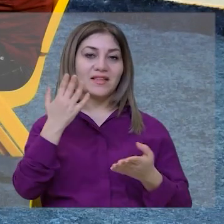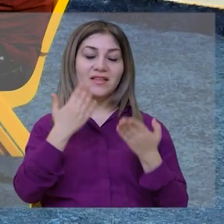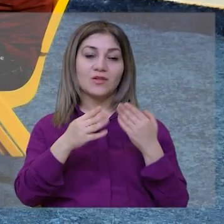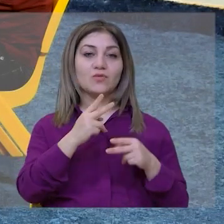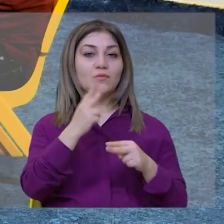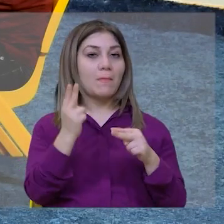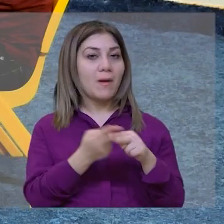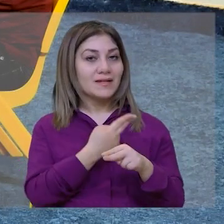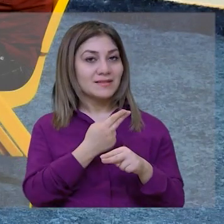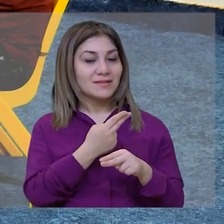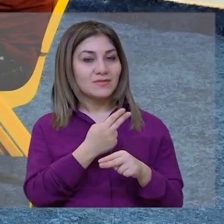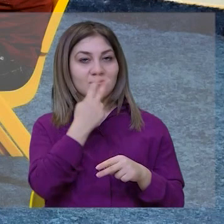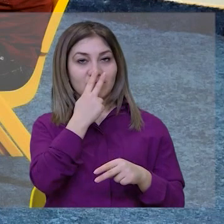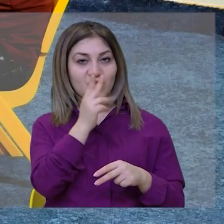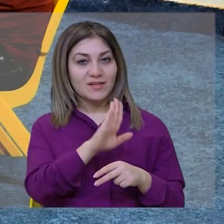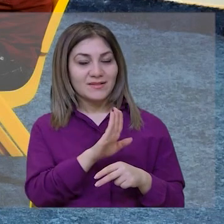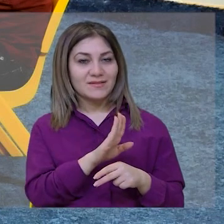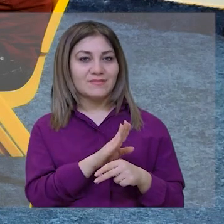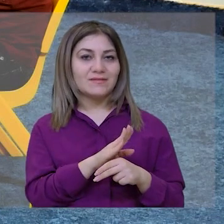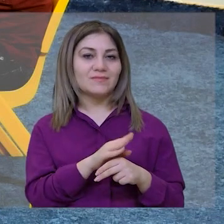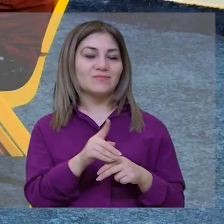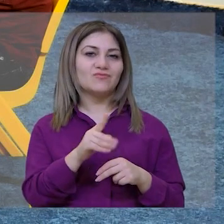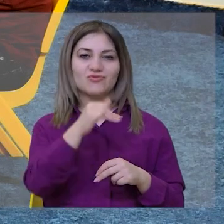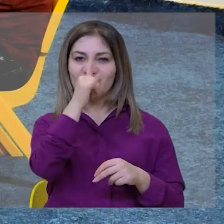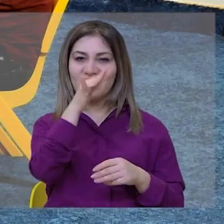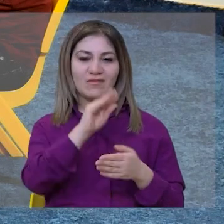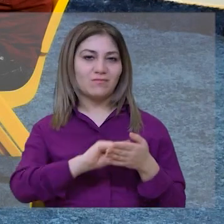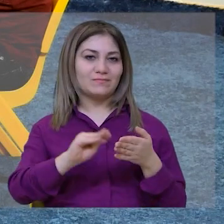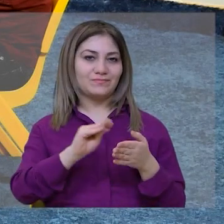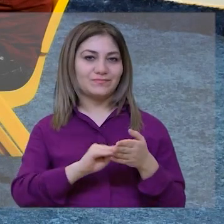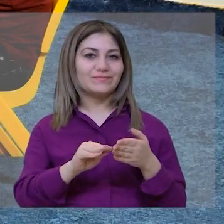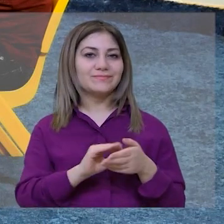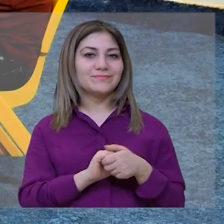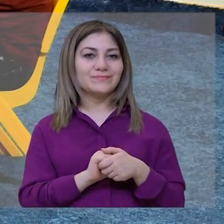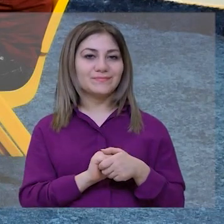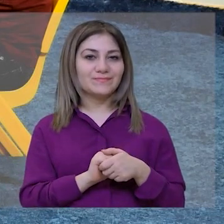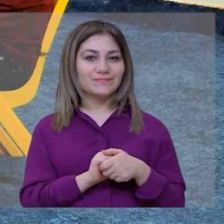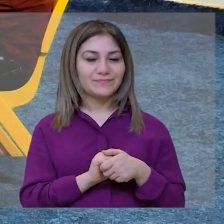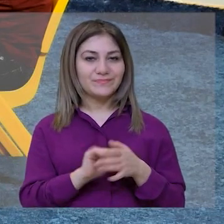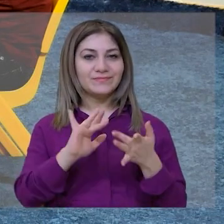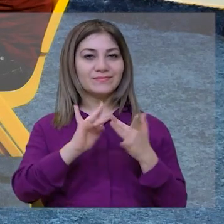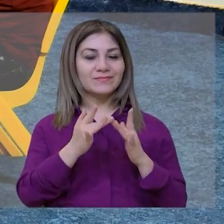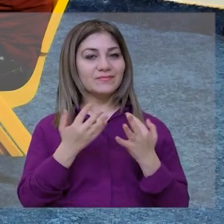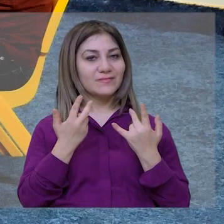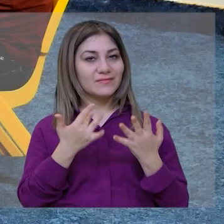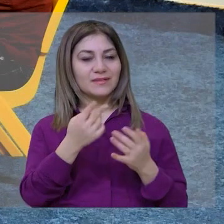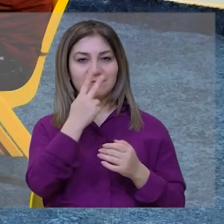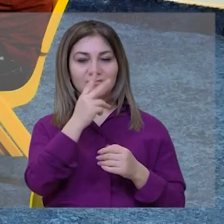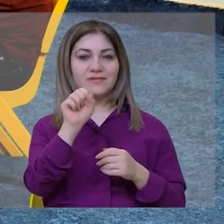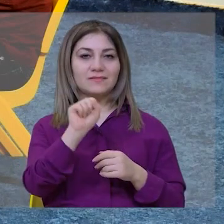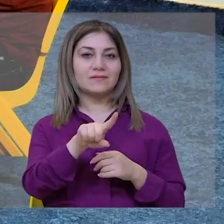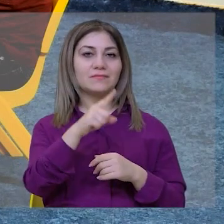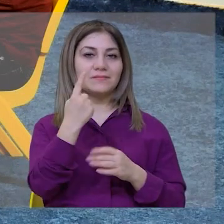եք թողել ինչ որ մի հաղորդում, ինչ ենք անելու։ Փնտրելու ենք այն համացանցում։ Առաջին